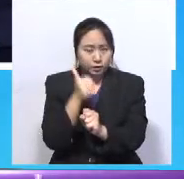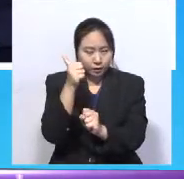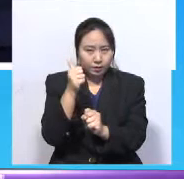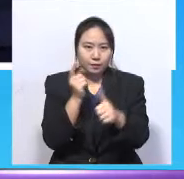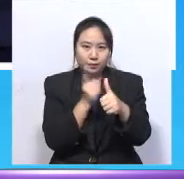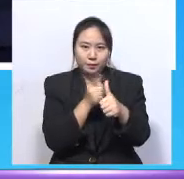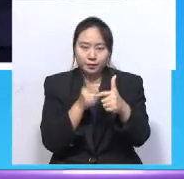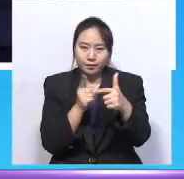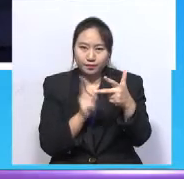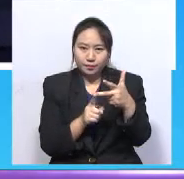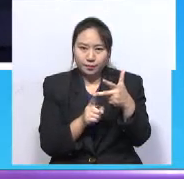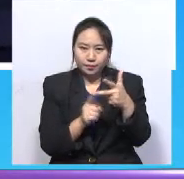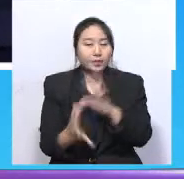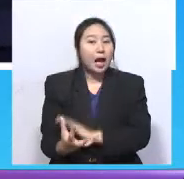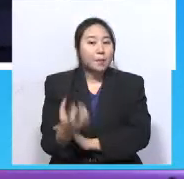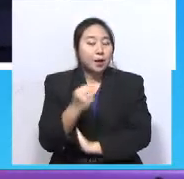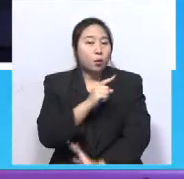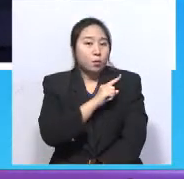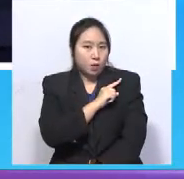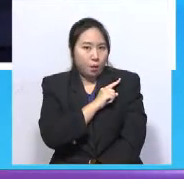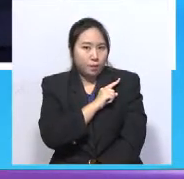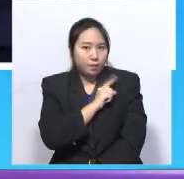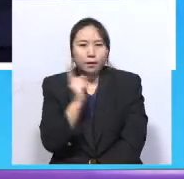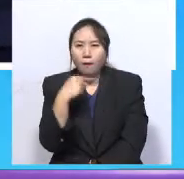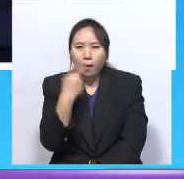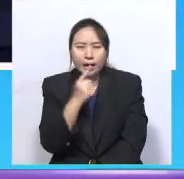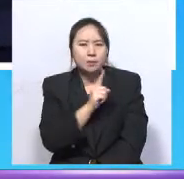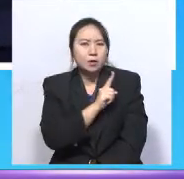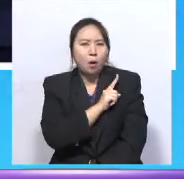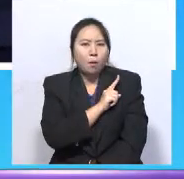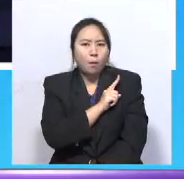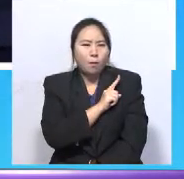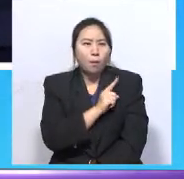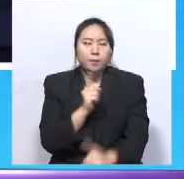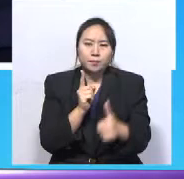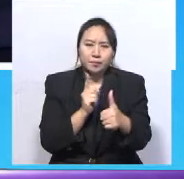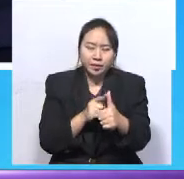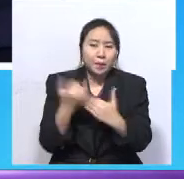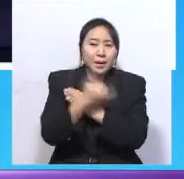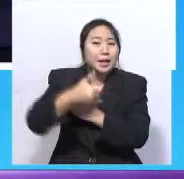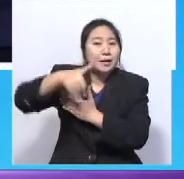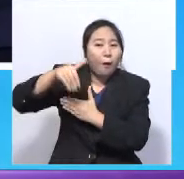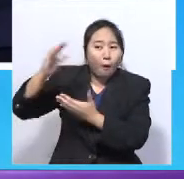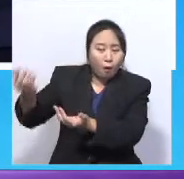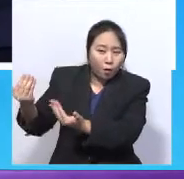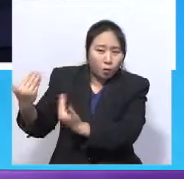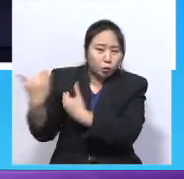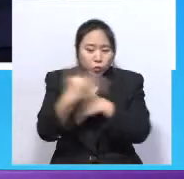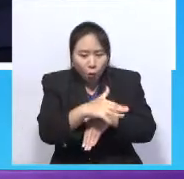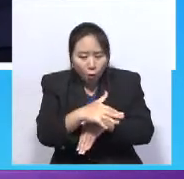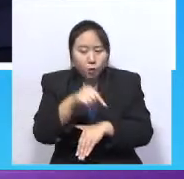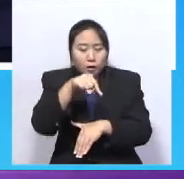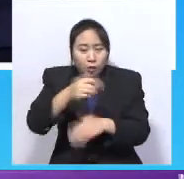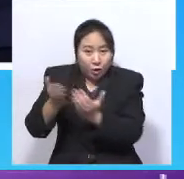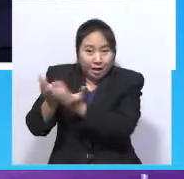3ประเด็นอำนาจความรับผิดชอบเนี่ยมันควรจะตกเป็นของผู้ใดบ้างไม่ว่าจะเป็นการขนส่งมาจากนอกประเทศท่าเทียบเรือรวมถึงตอน